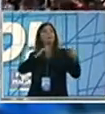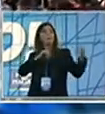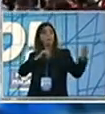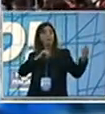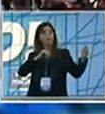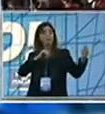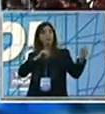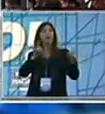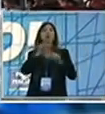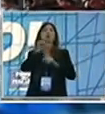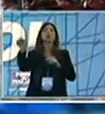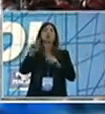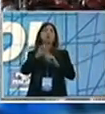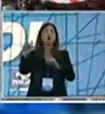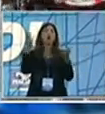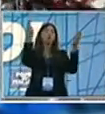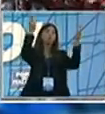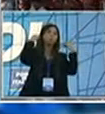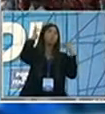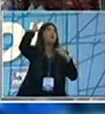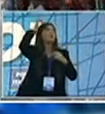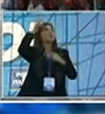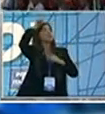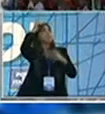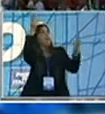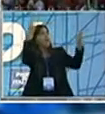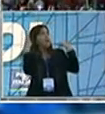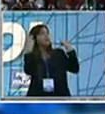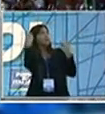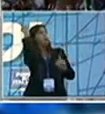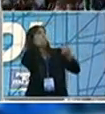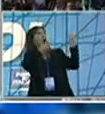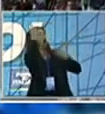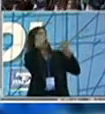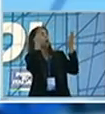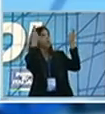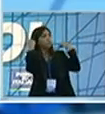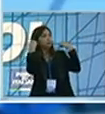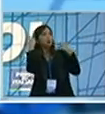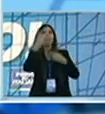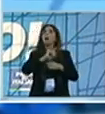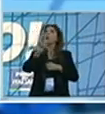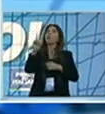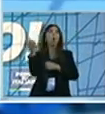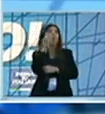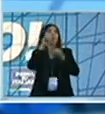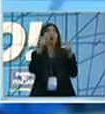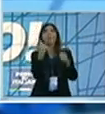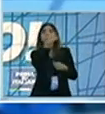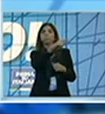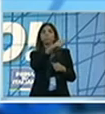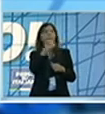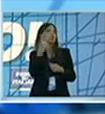succedere, si riconfigura il campo politico. Un centro-sinistra nuovo e un centrodestra nuovo, con